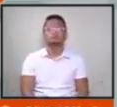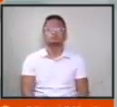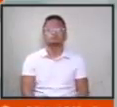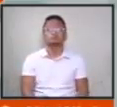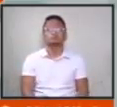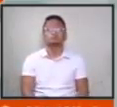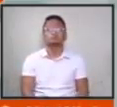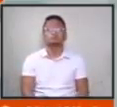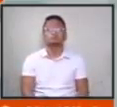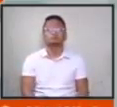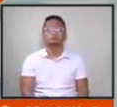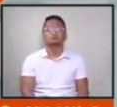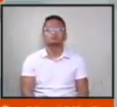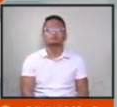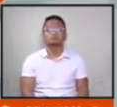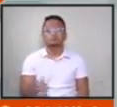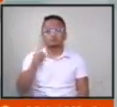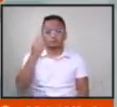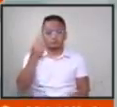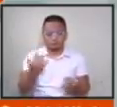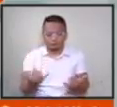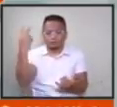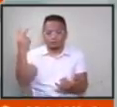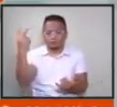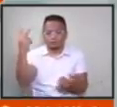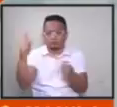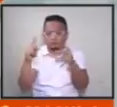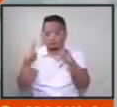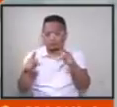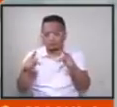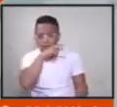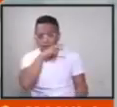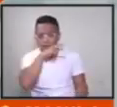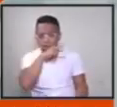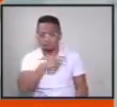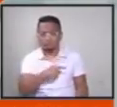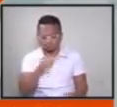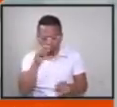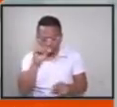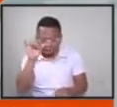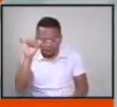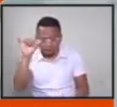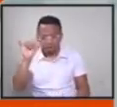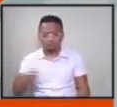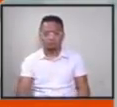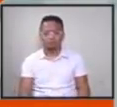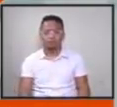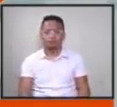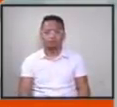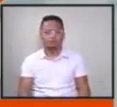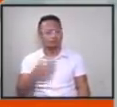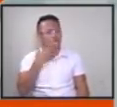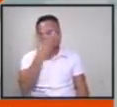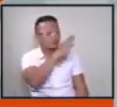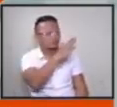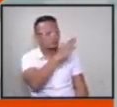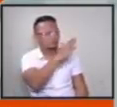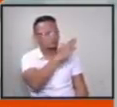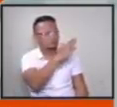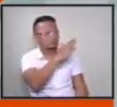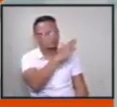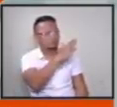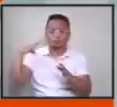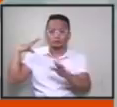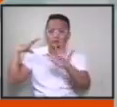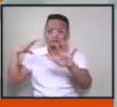sir. Itong dalawang nandito sa amin ngayon, nagsisinungaling sila. Yes, sir. Sir, hindi ko alam, sir, kung sinong nanakit